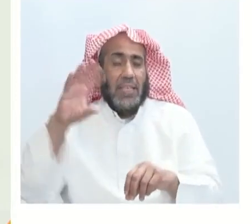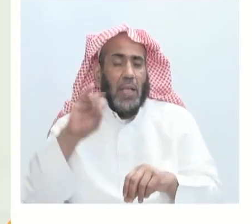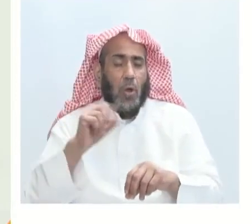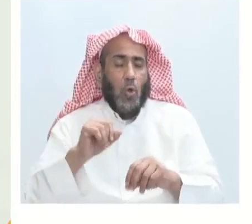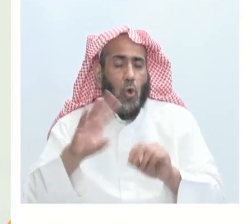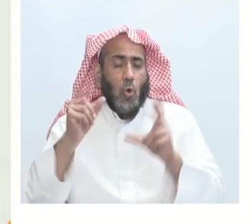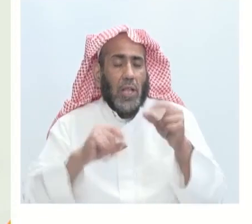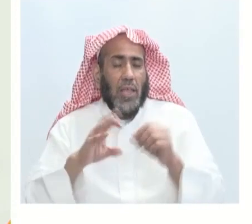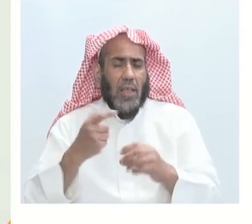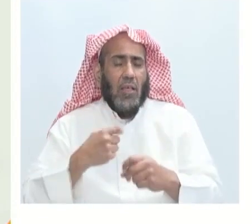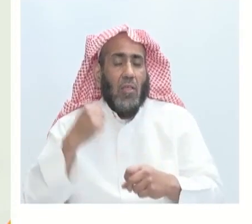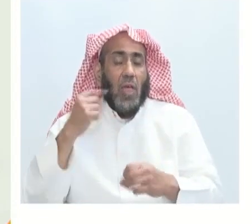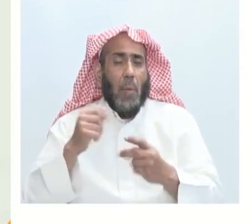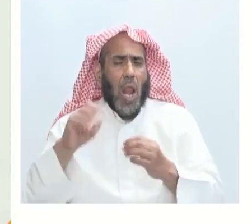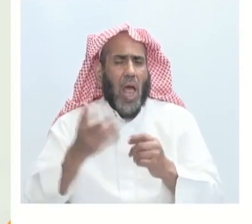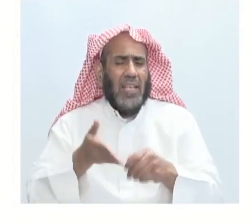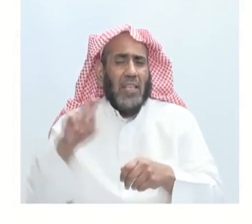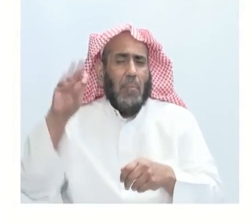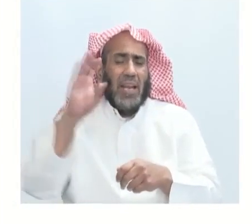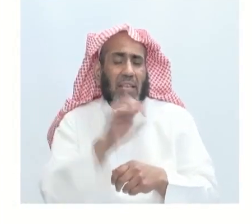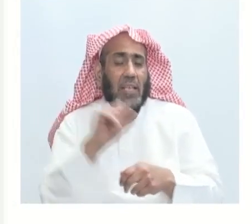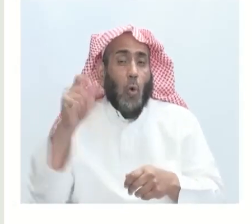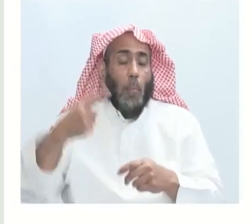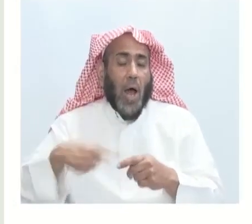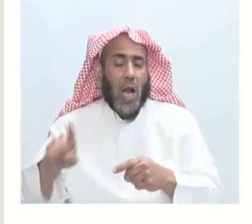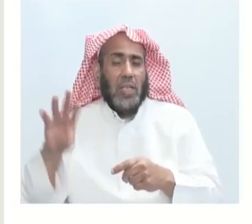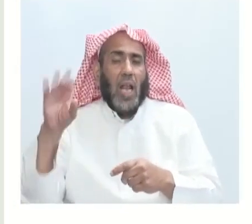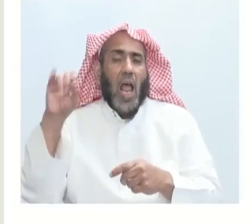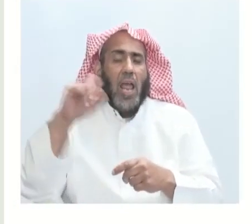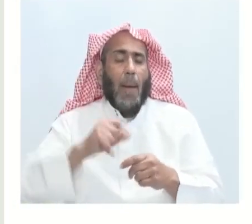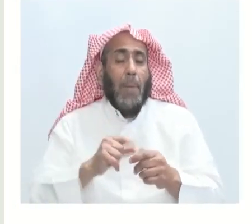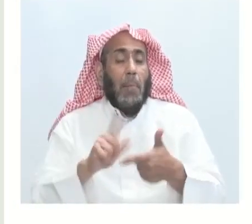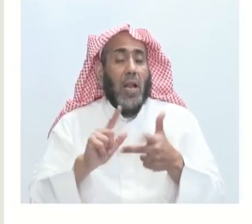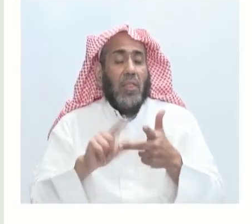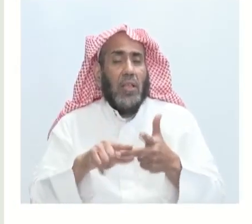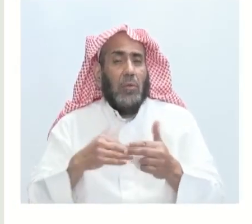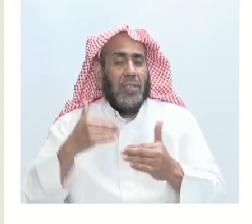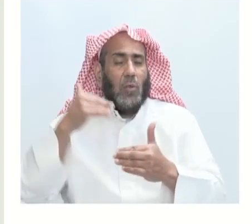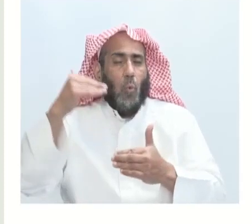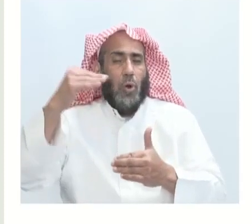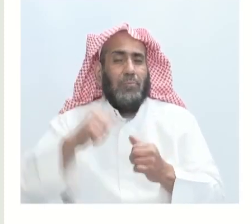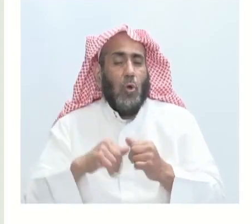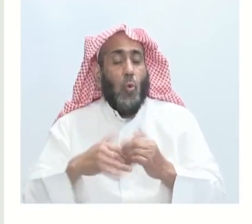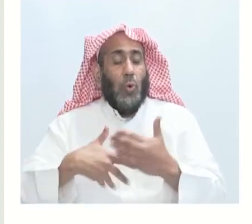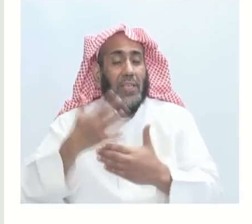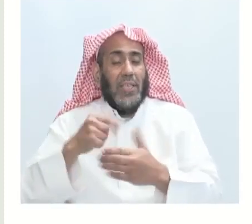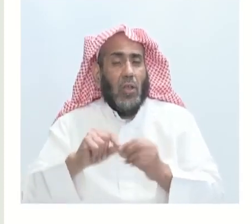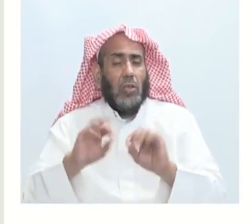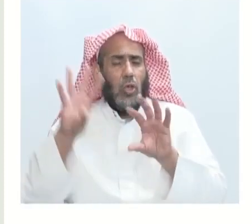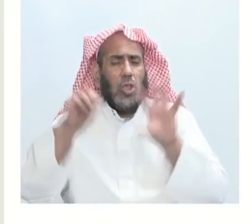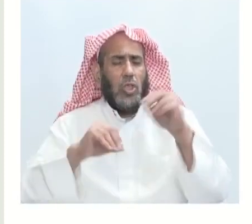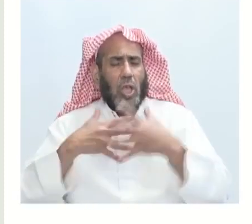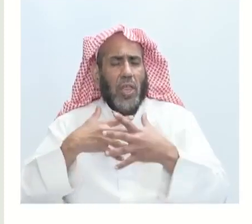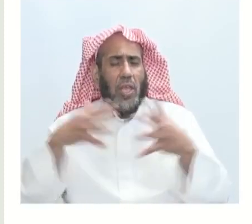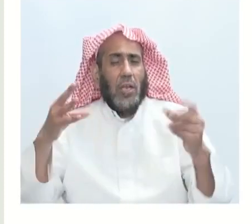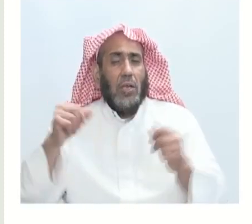بروايته ثمن التضحيه ومرت الايام في المرحله الثالثه هي مرحله التطور والتجديد وظهرت قصص كثيره